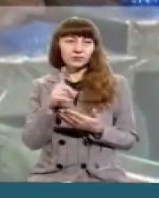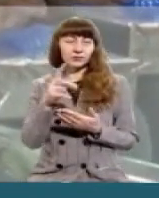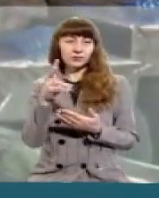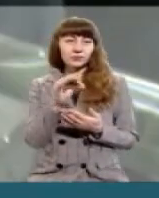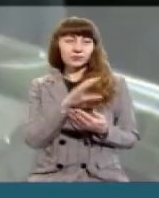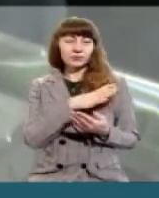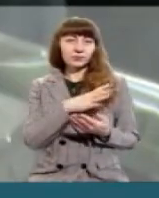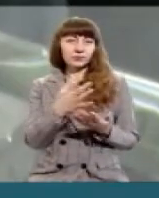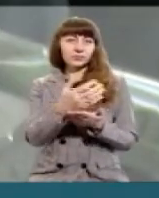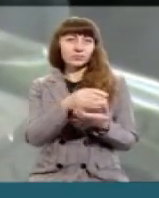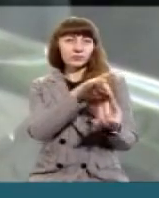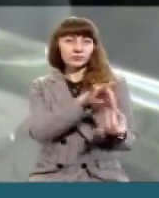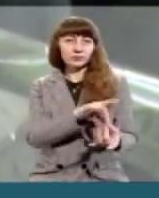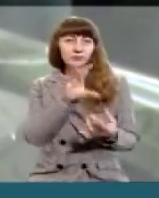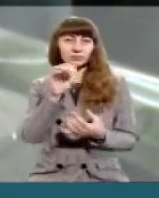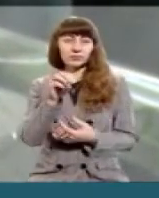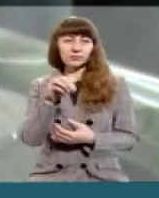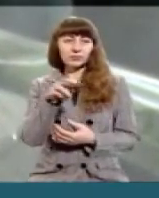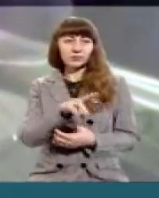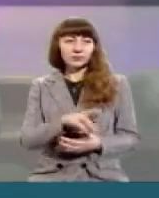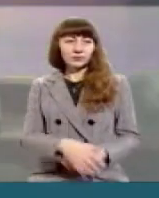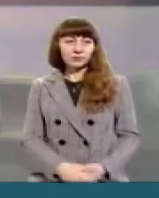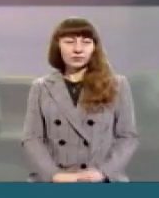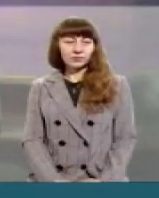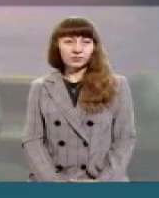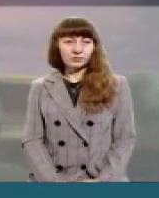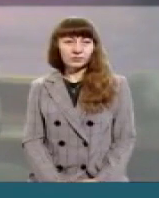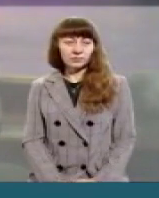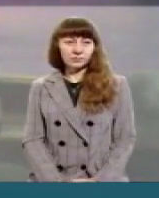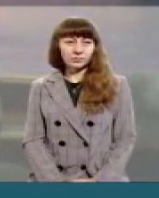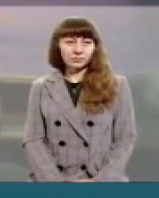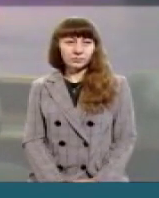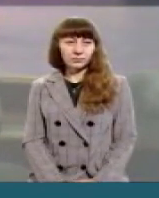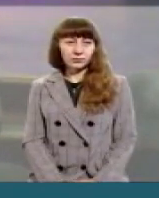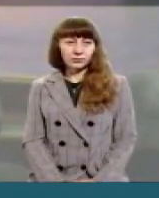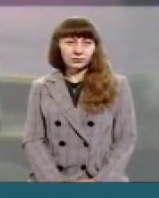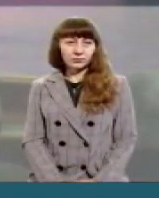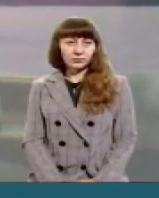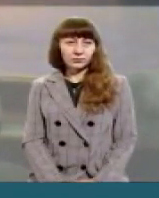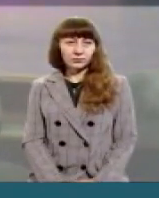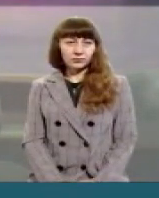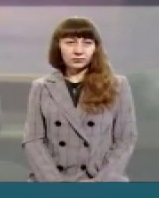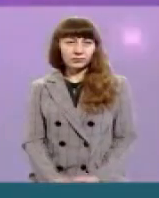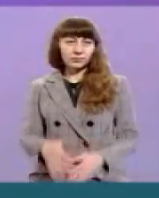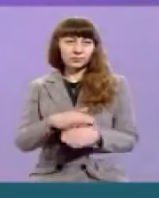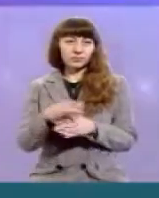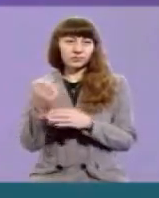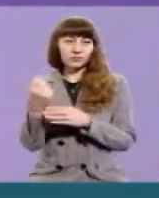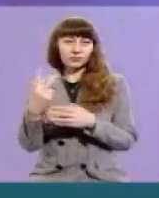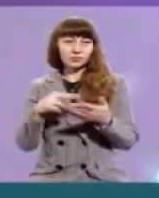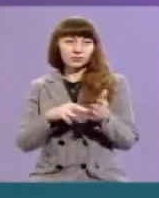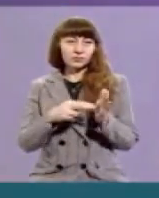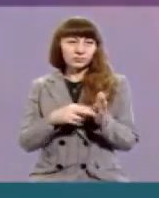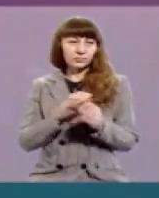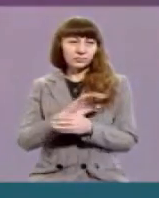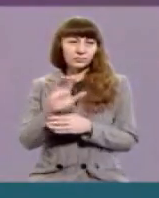санада жылдан жылға көбейіп келеді. Мал шаруашылығын дамытуға бағытталған бірқатар жобалар жүзеге асырылған. Ең бастысы асыл тұқымды